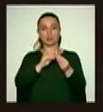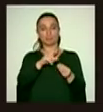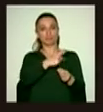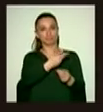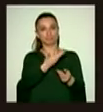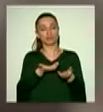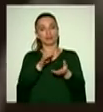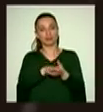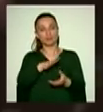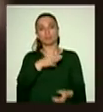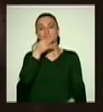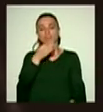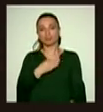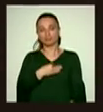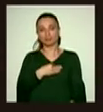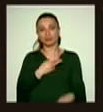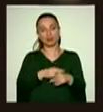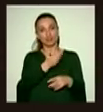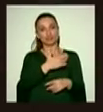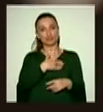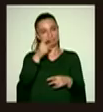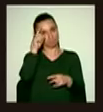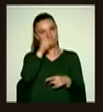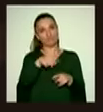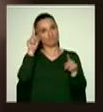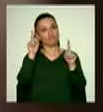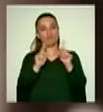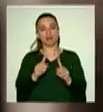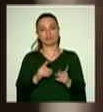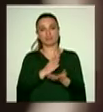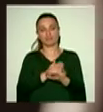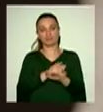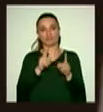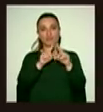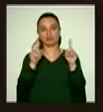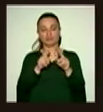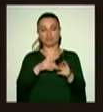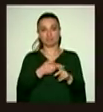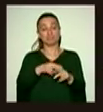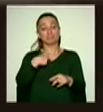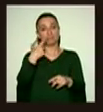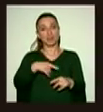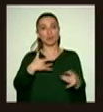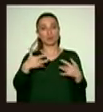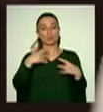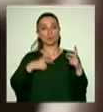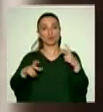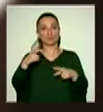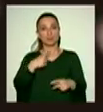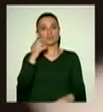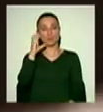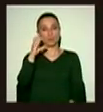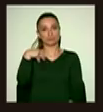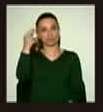მითხრა: ეს ჩვენი ვარსკვლავიაო. ლევანს კი უთხრა, რომ მე თეატრალური უნივერსიტეტის პირველი კურსის